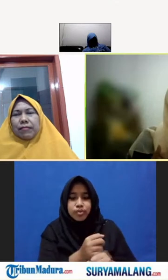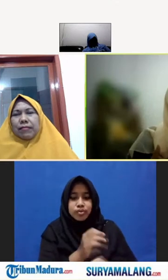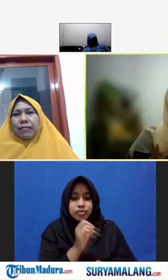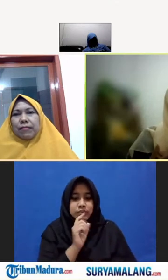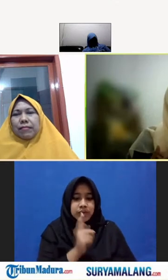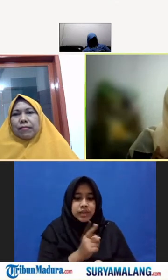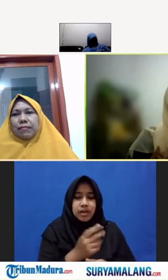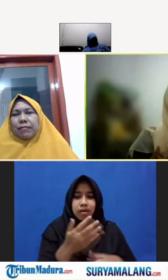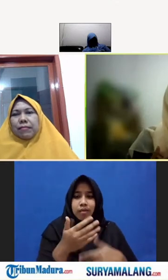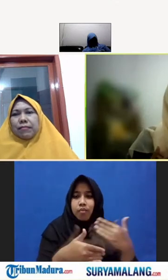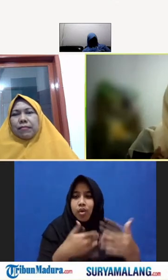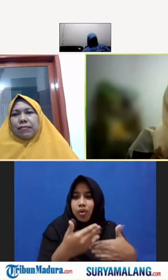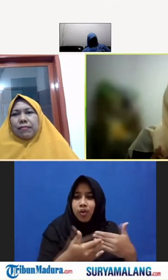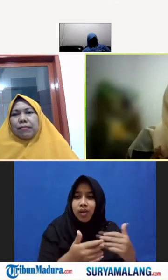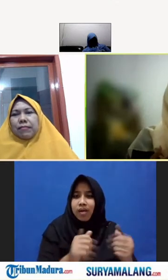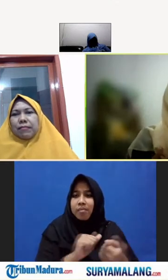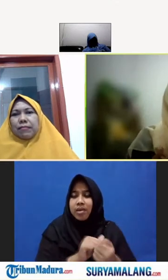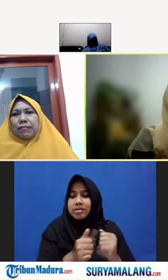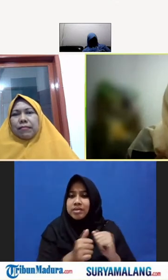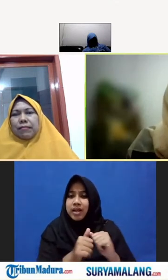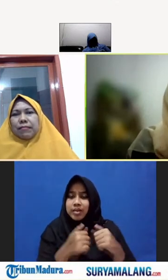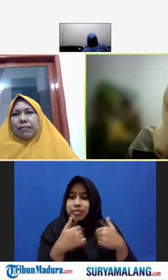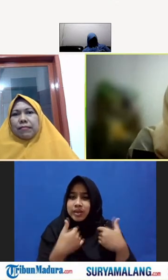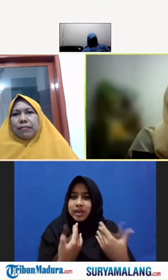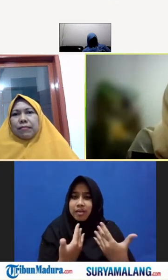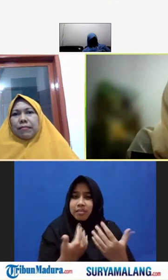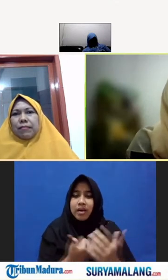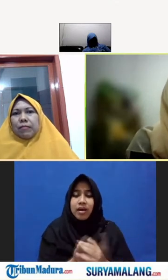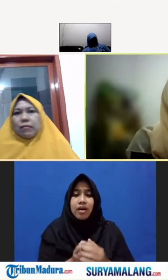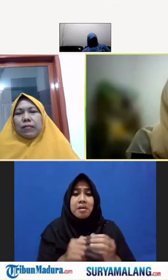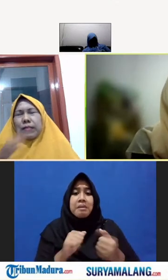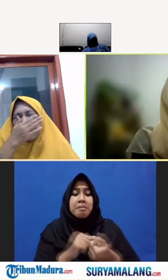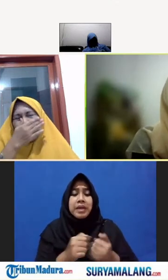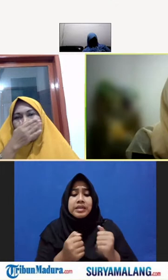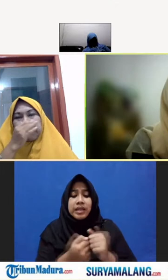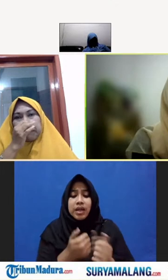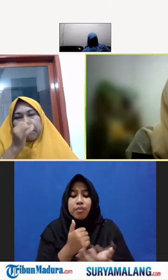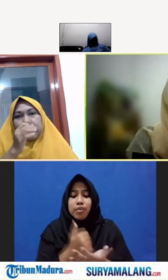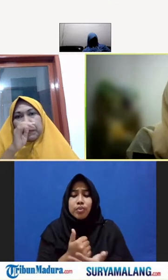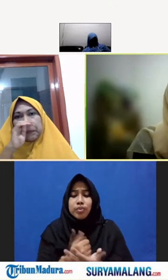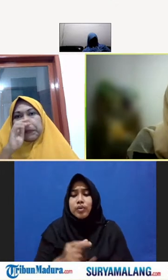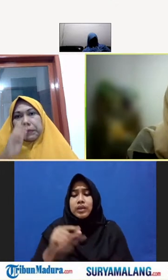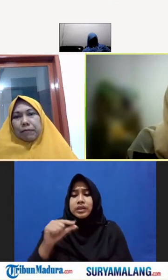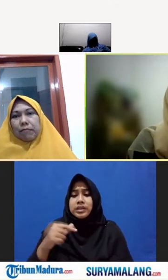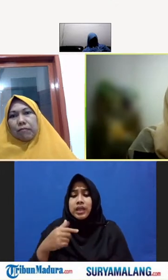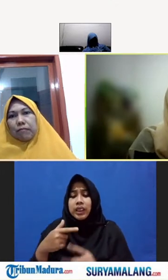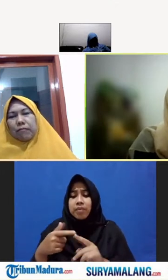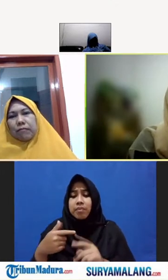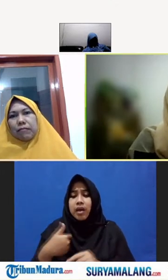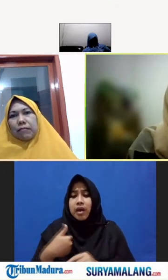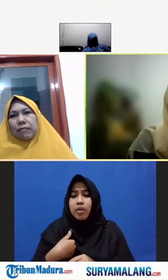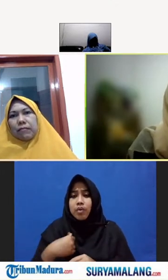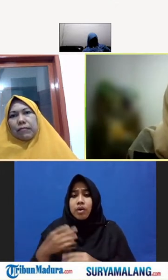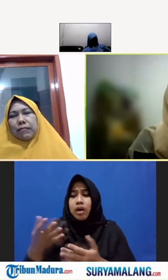masalah seperti apa. Masalahnya memang kecil ya, Bu, cuman aku nggak dapat jatah mainan.